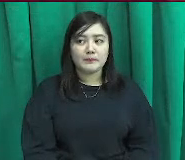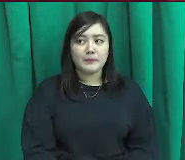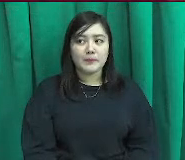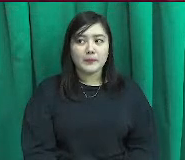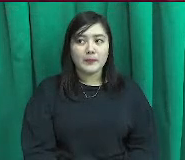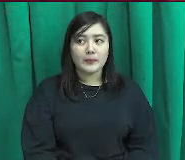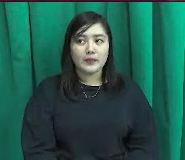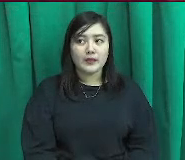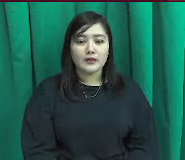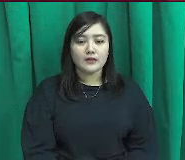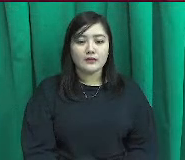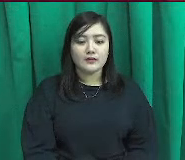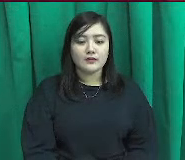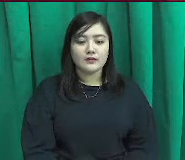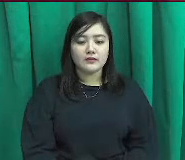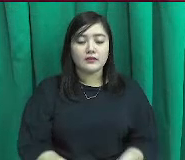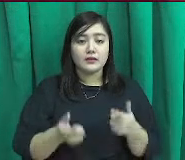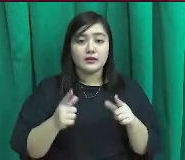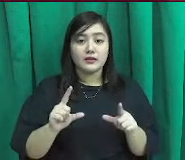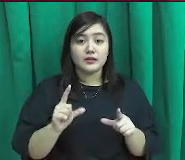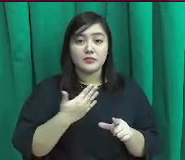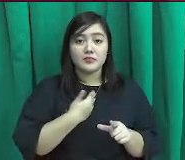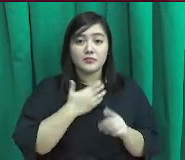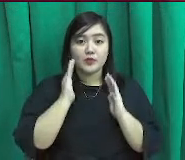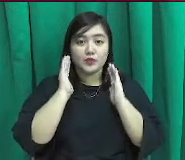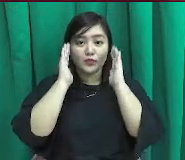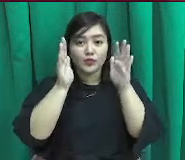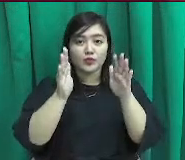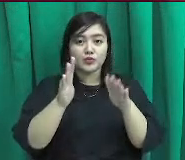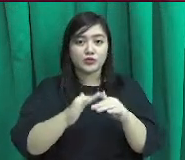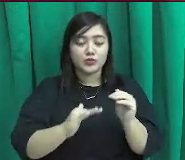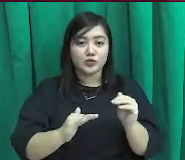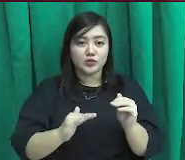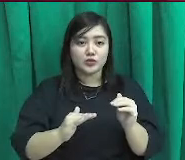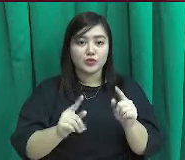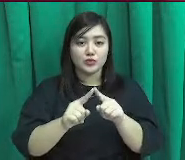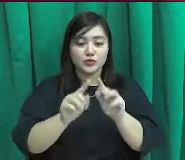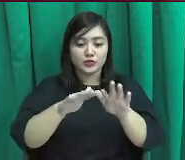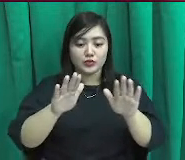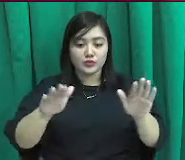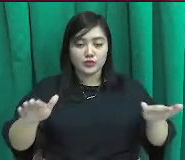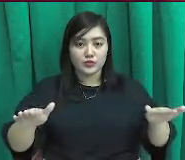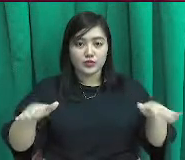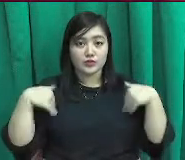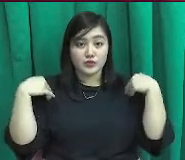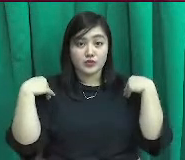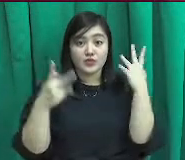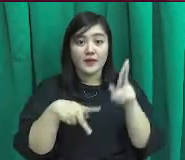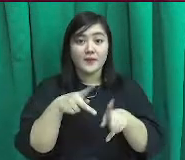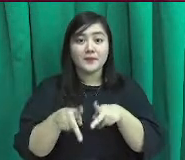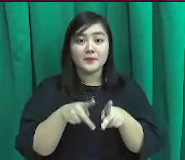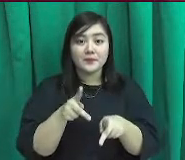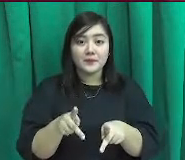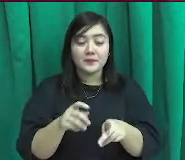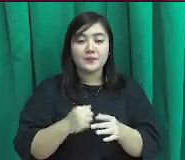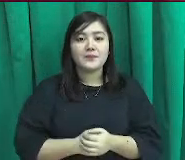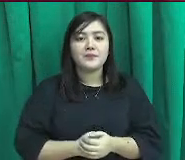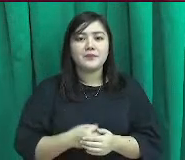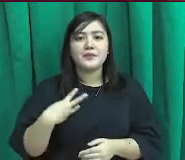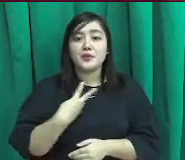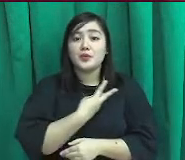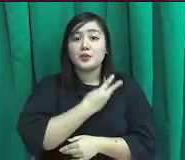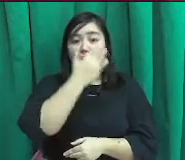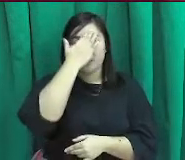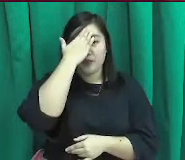give emphasis sa mga anak. Naririnig din po natin yan kahit kay Sir Jao, sa mga kabataan. Na alam po natin kung